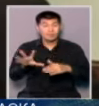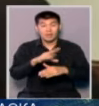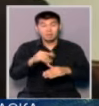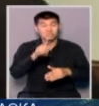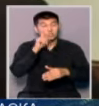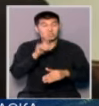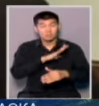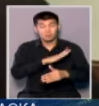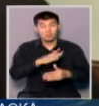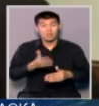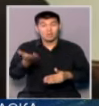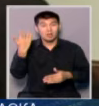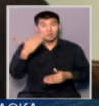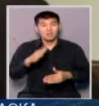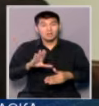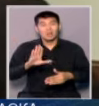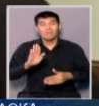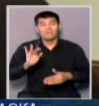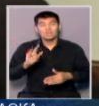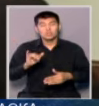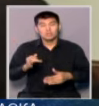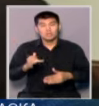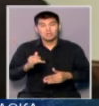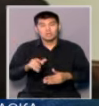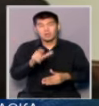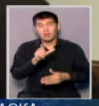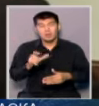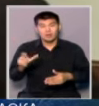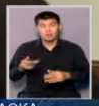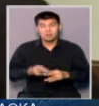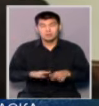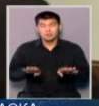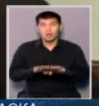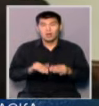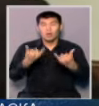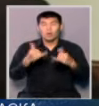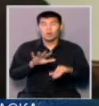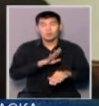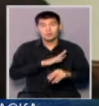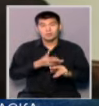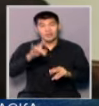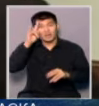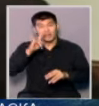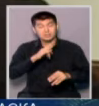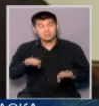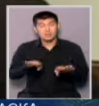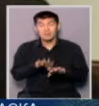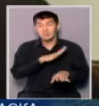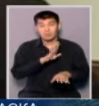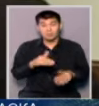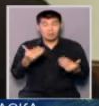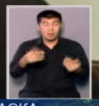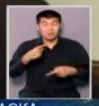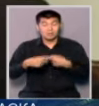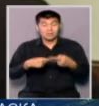жас болдық. Кезінде Высоцкий Владимир Семенович. Соған табындық қой енді. Өйткені қазақта барып болған жоқ.